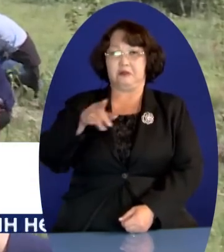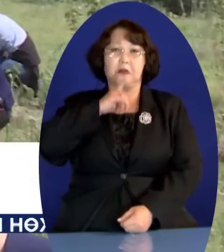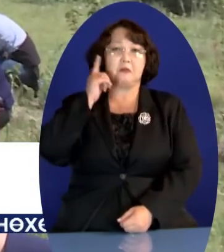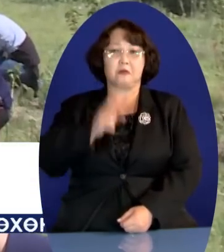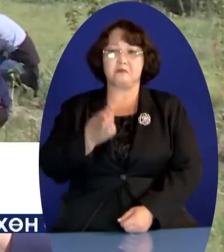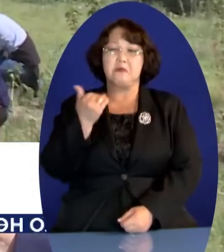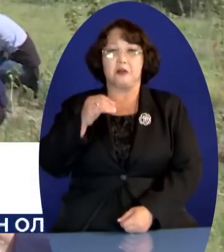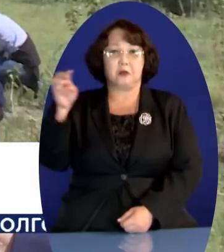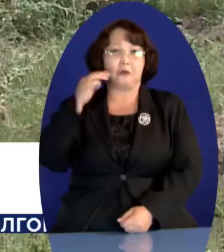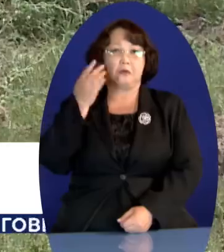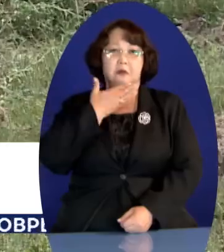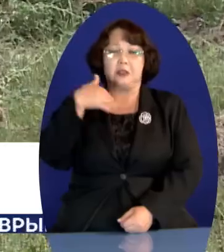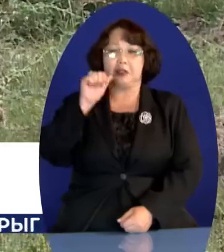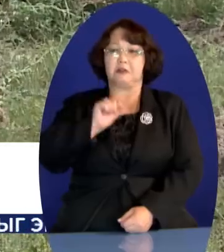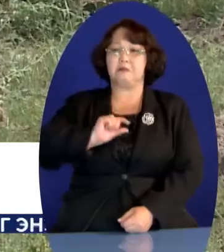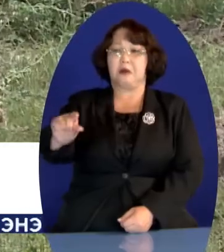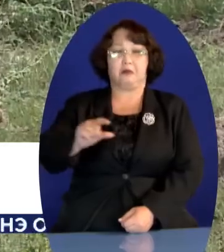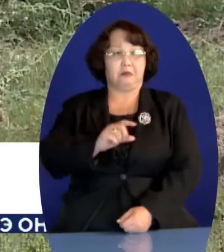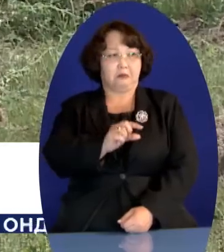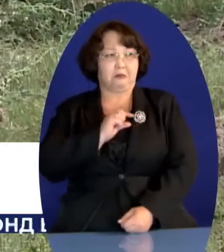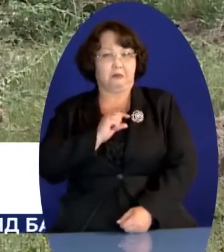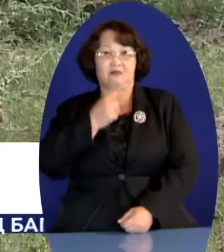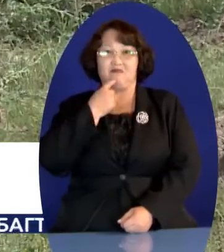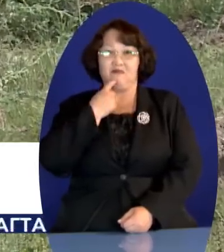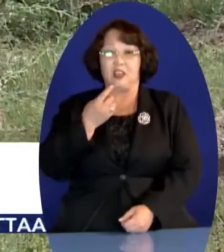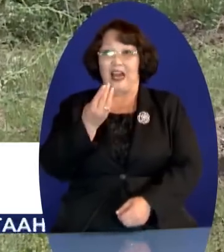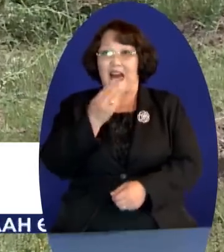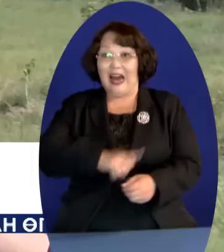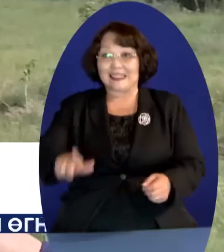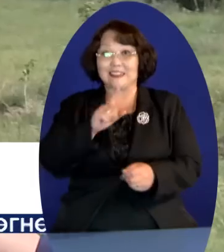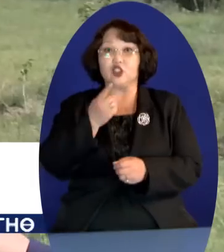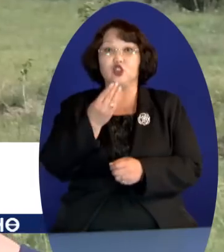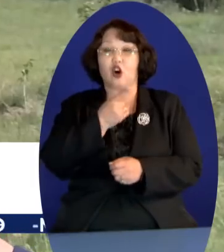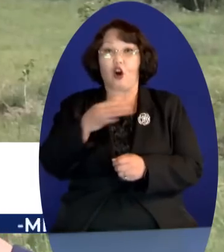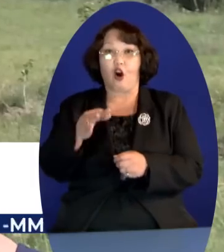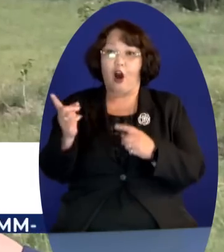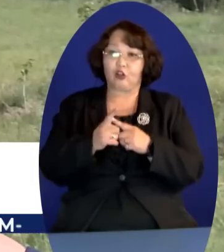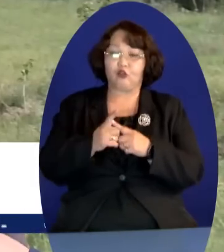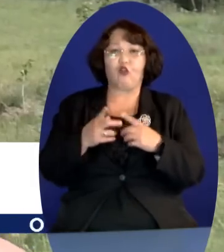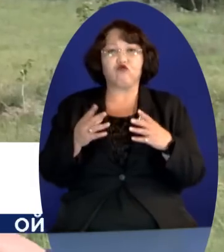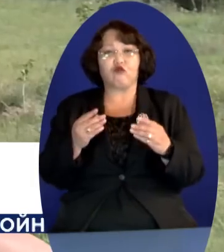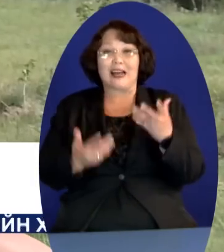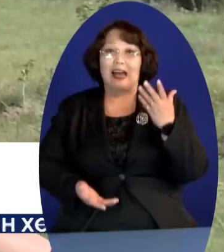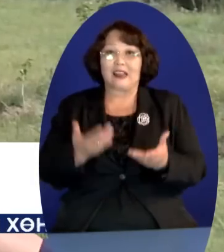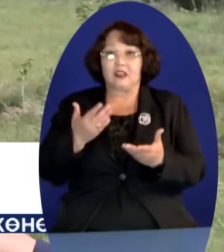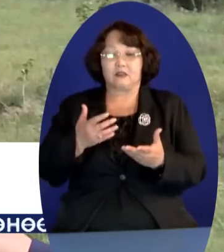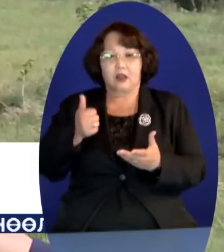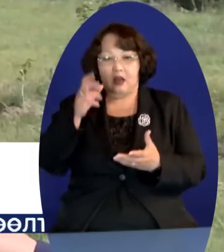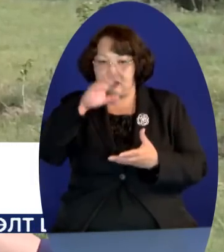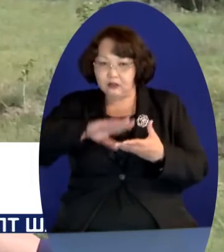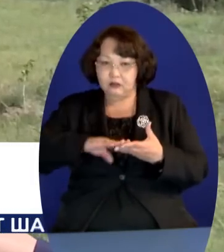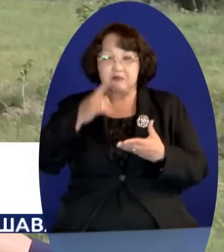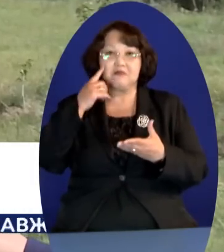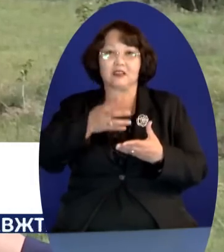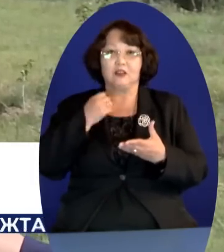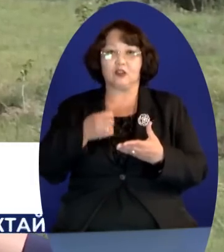ямар туршлагагүй юм чи ямар хамаатай ингээд л өгчдөг. Шорон хэд зүйл юм хатуу юм гэдэг үртэл мэдчих авч явах наацхан. Би тэрий чи мэдэхгүй зүгээр л нэг газар ухаал зүгээр шууд мод тариа суулгач гэсэн